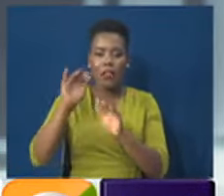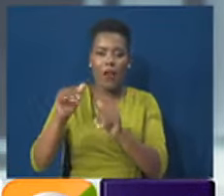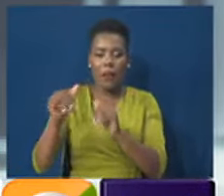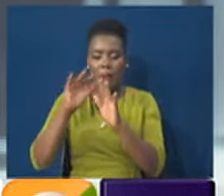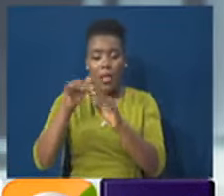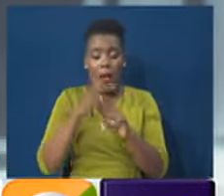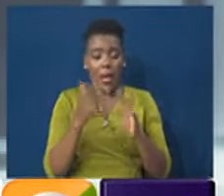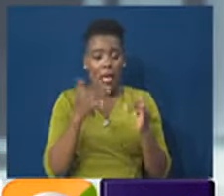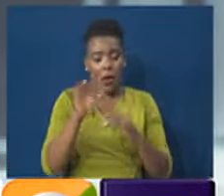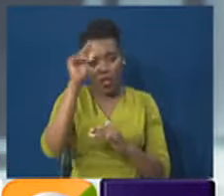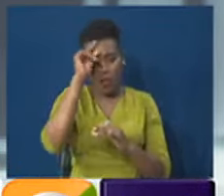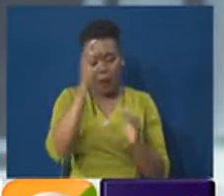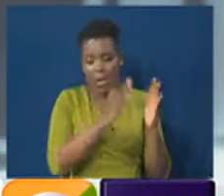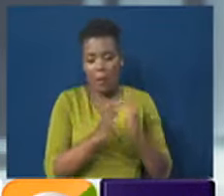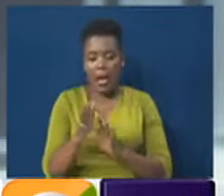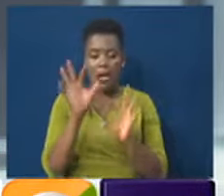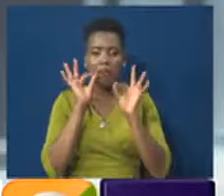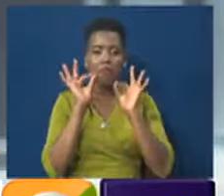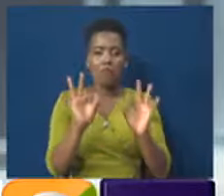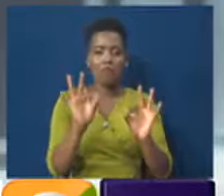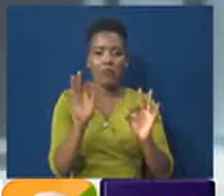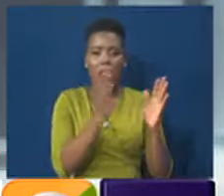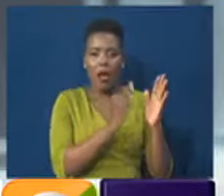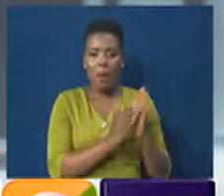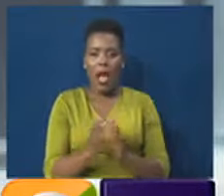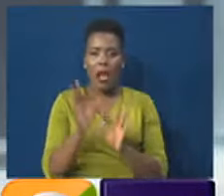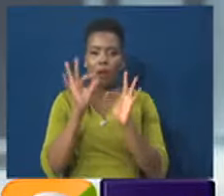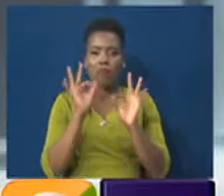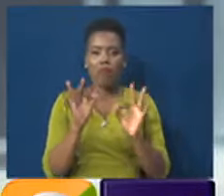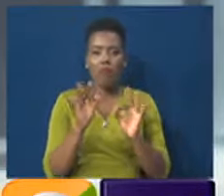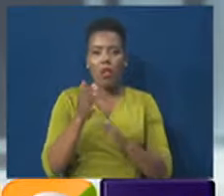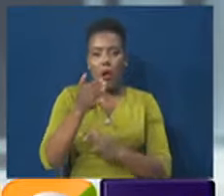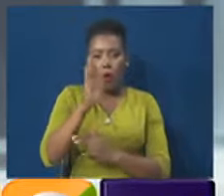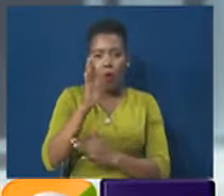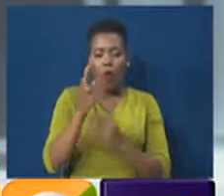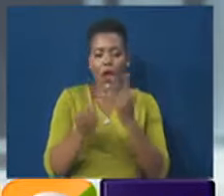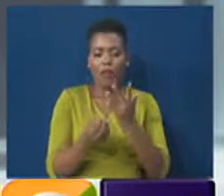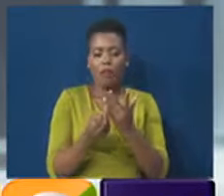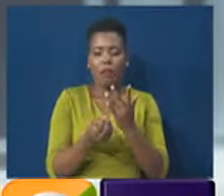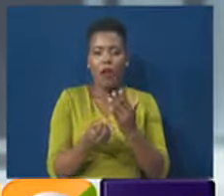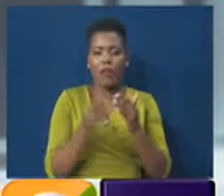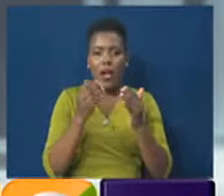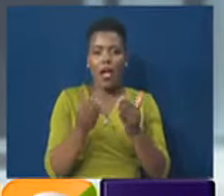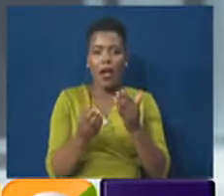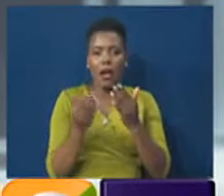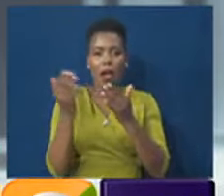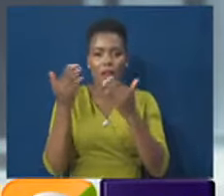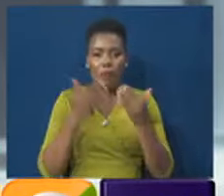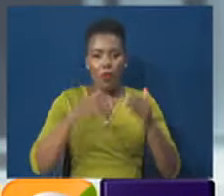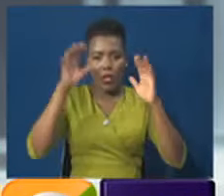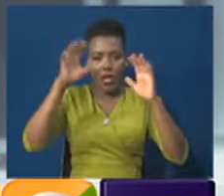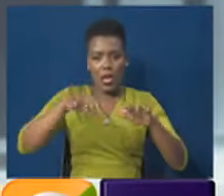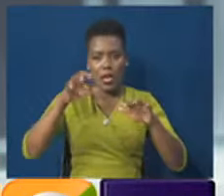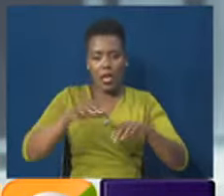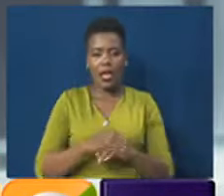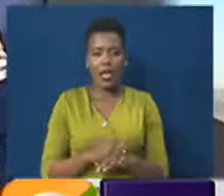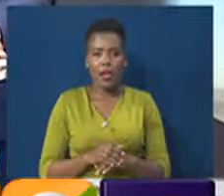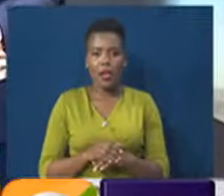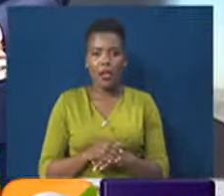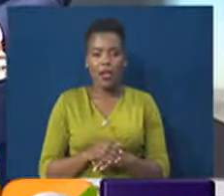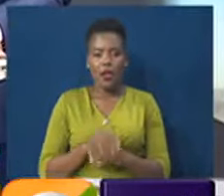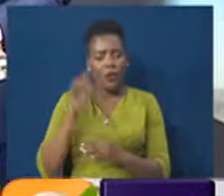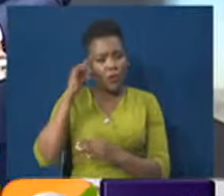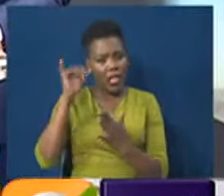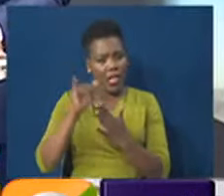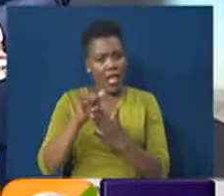ulikuwa sabamba, ulikuwa umepangika na pia Mwenyezi Mungu akaweza kutupa mvua na ndio sasa tuko. Je, ina maana kwamba tutaona kwamba